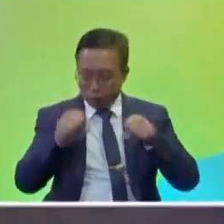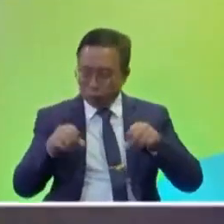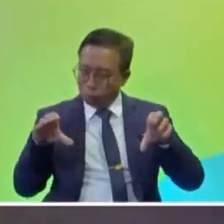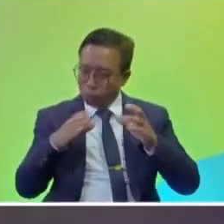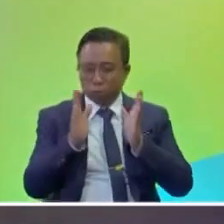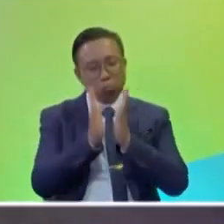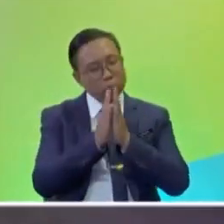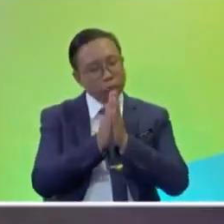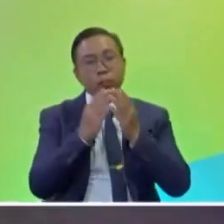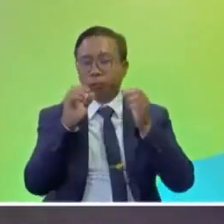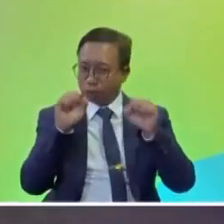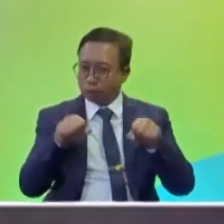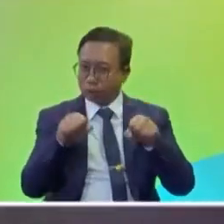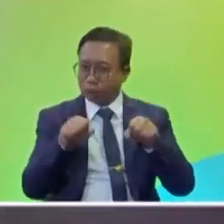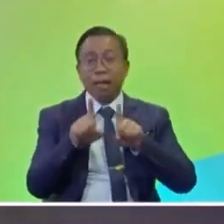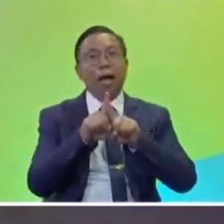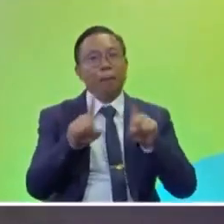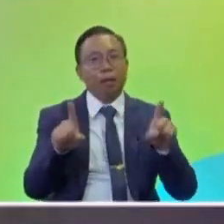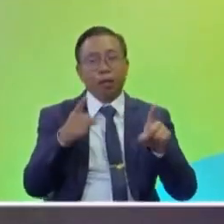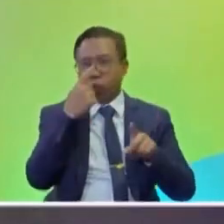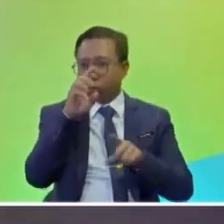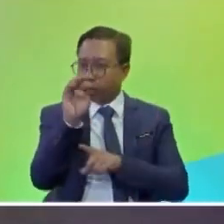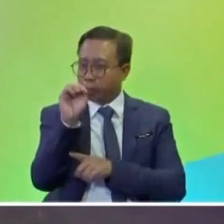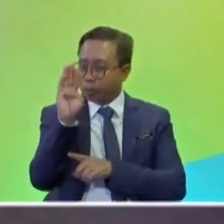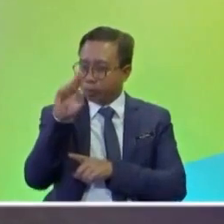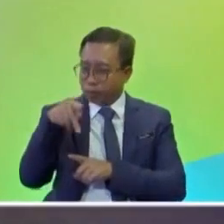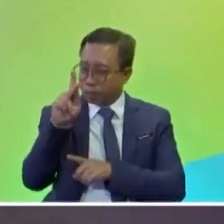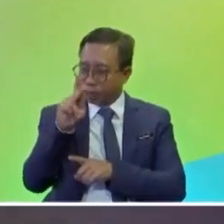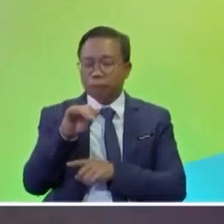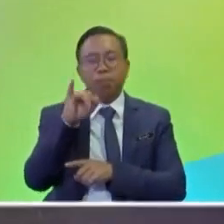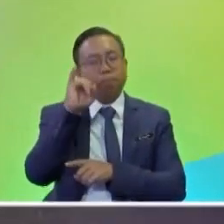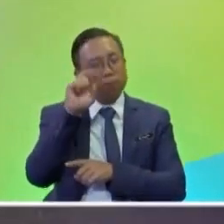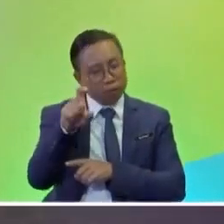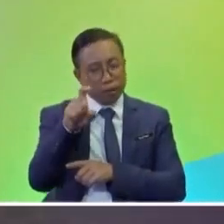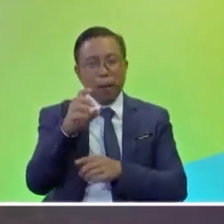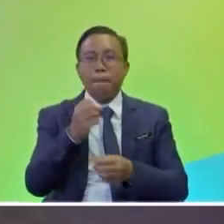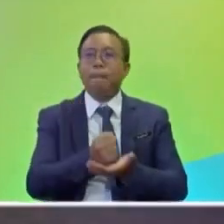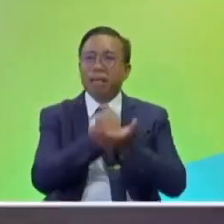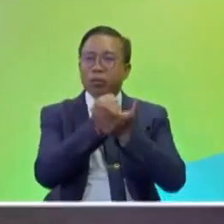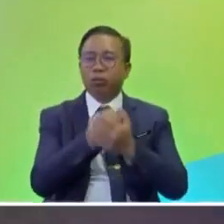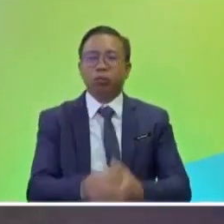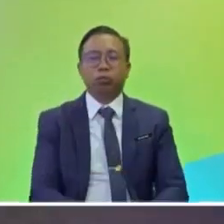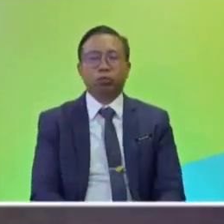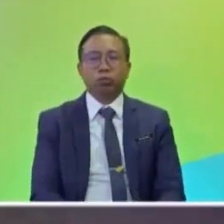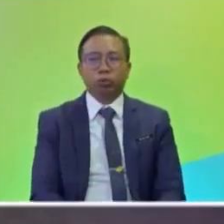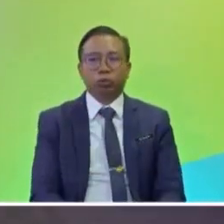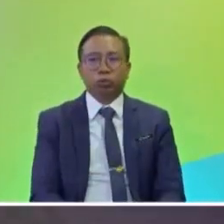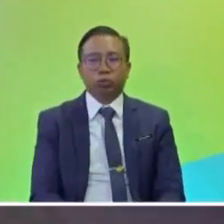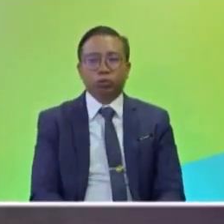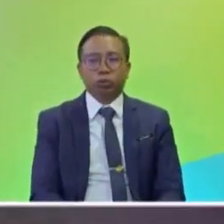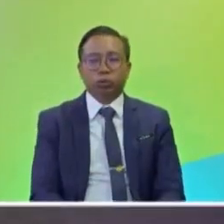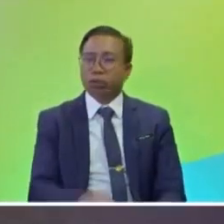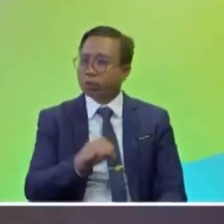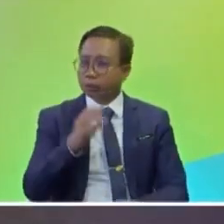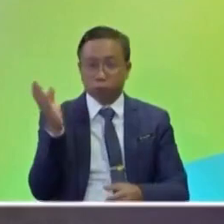tangan apa semua kan? Tapi, murid-murid pendidikan khas ni, kita kena bantu dia. Baik. Okey, baik. Tak payah buang